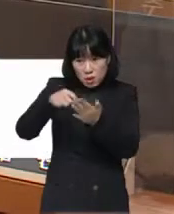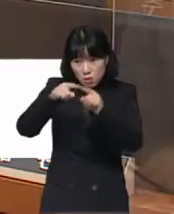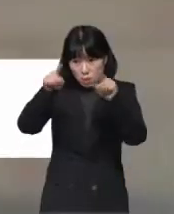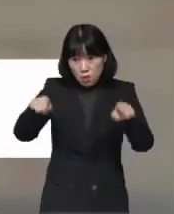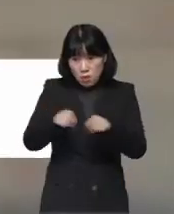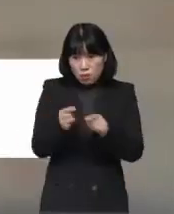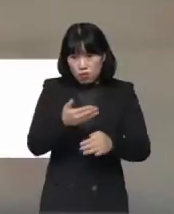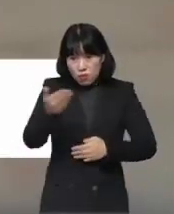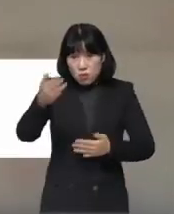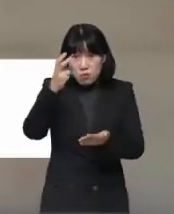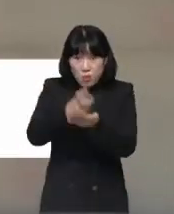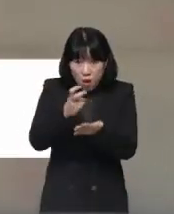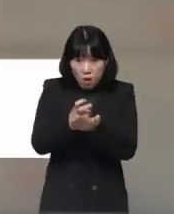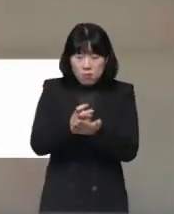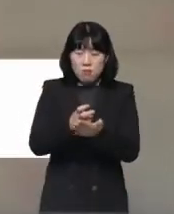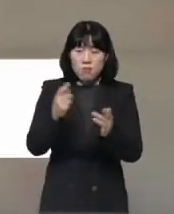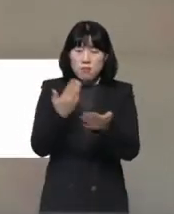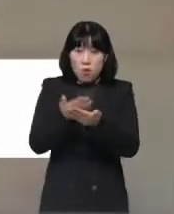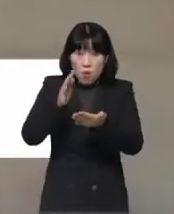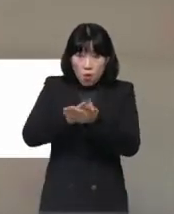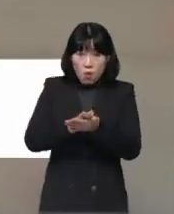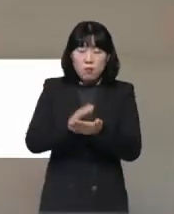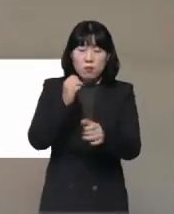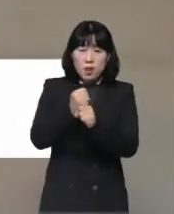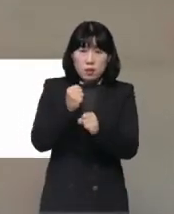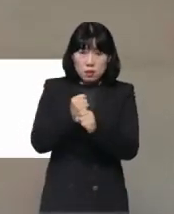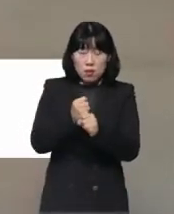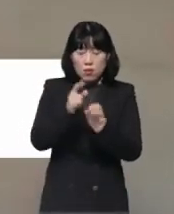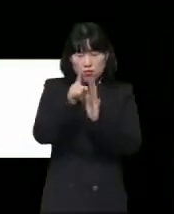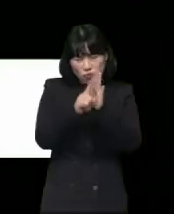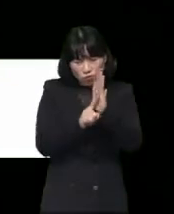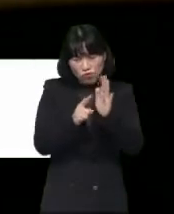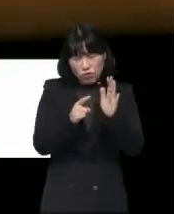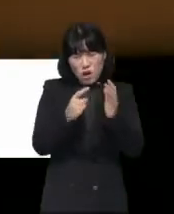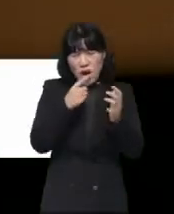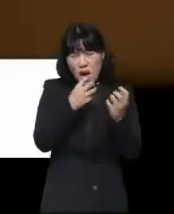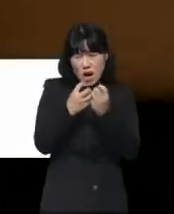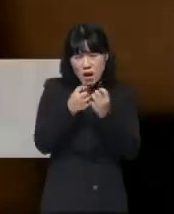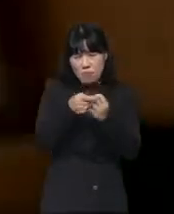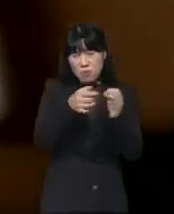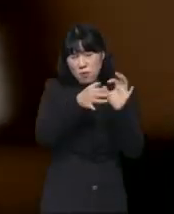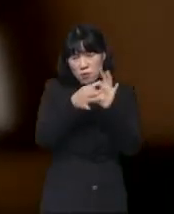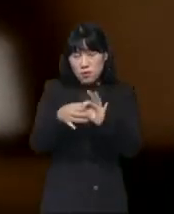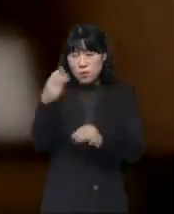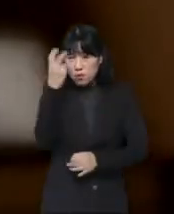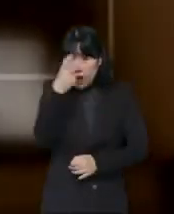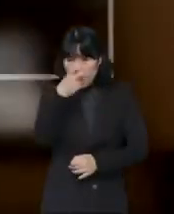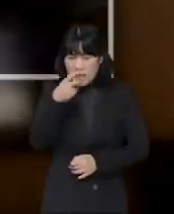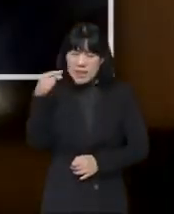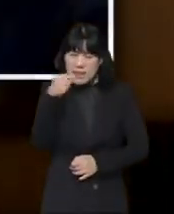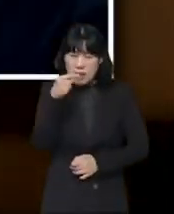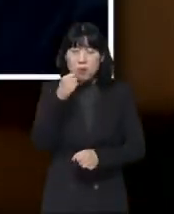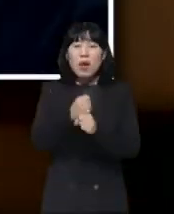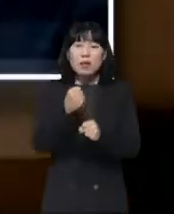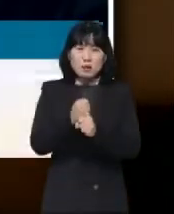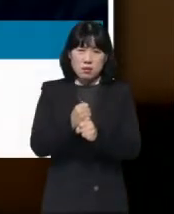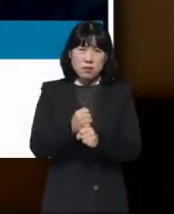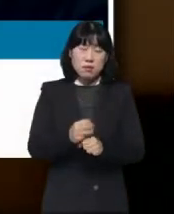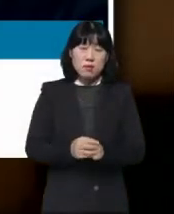제출을 의무화하는 법 개정을 통해 콜드체인 관리 감독을 강화합니다. 현재